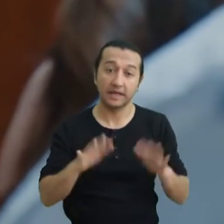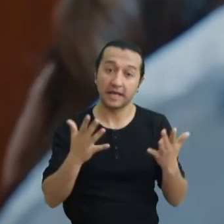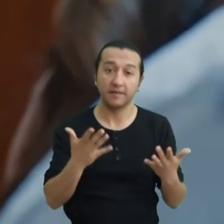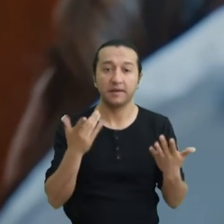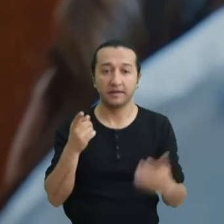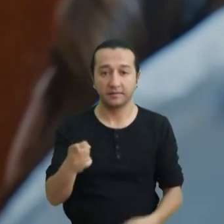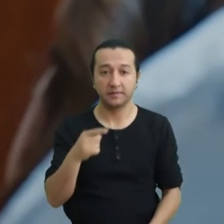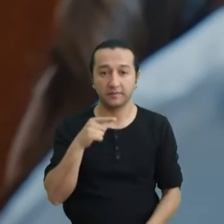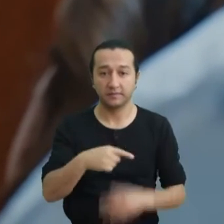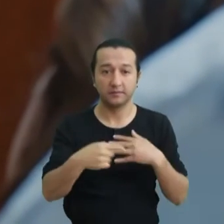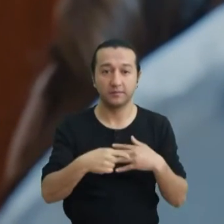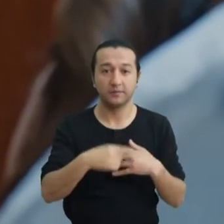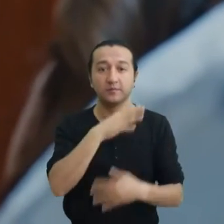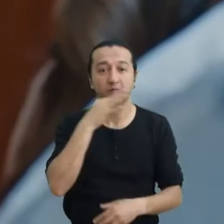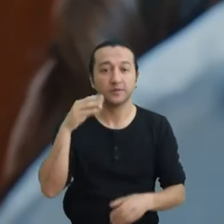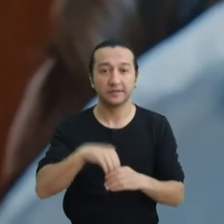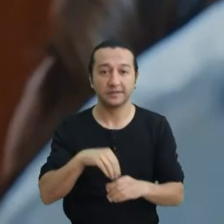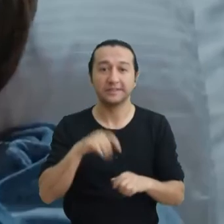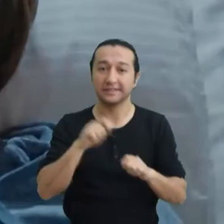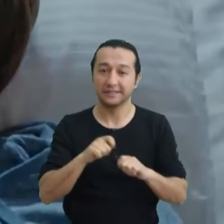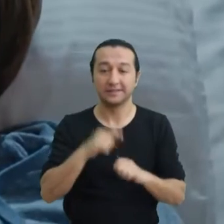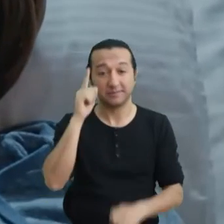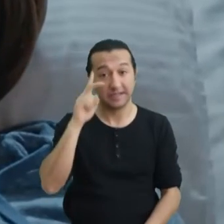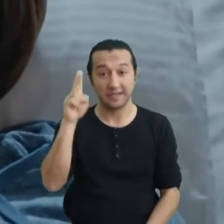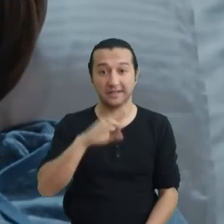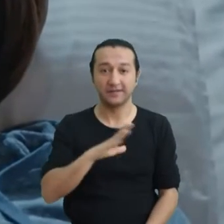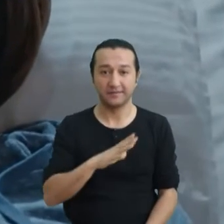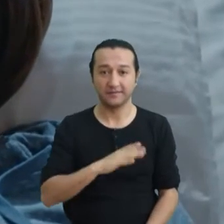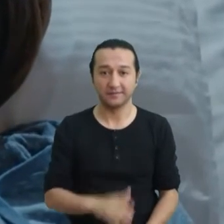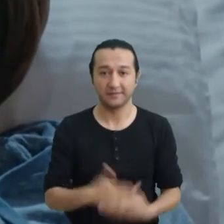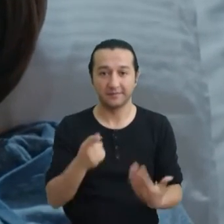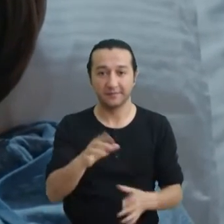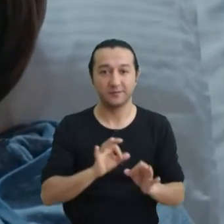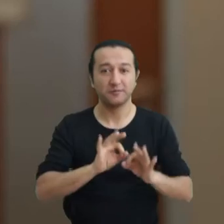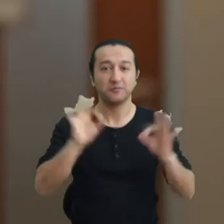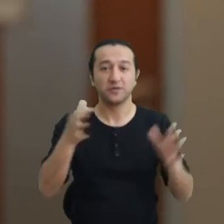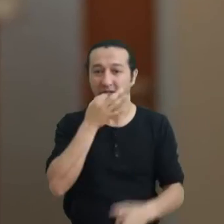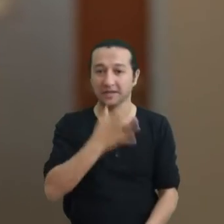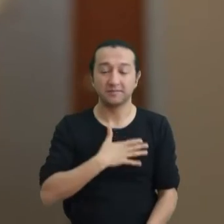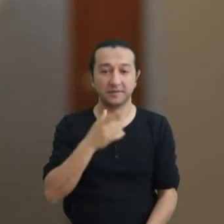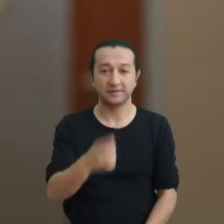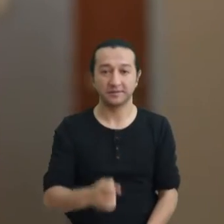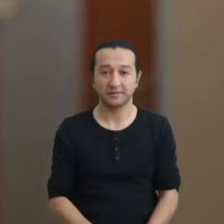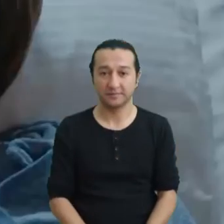Galiba mutluluğumuz için de bir umut var. Yüzünü gösterdi. Bu müthiş bir haber.